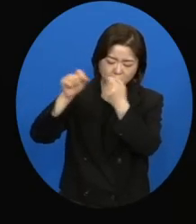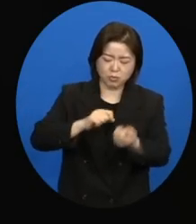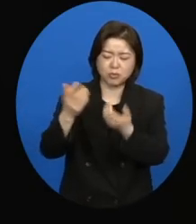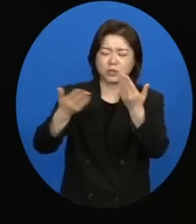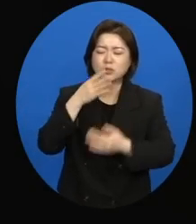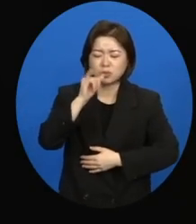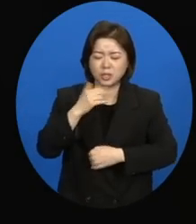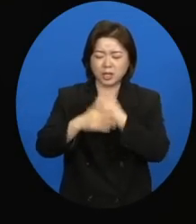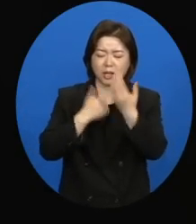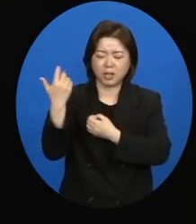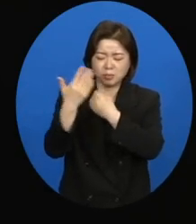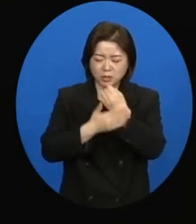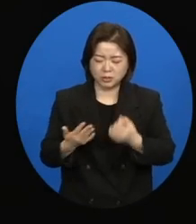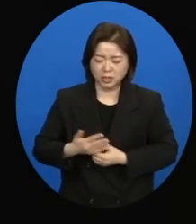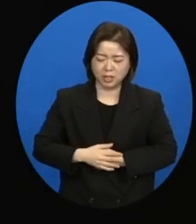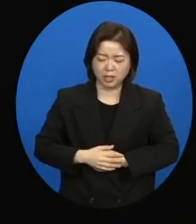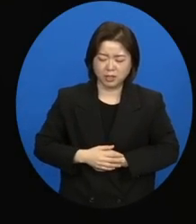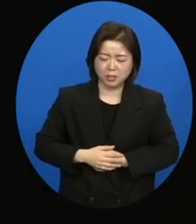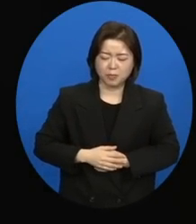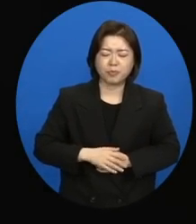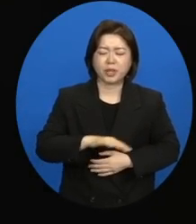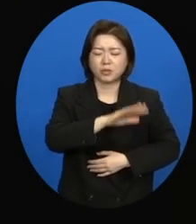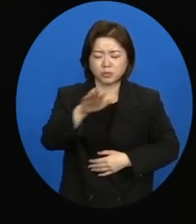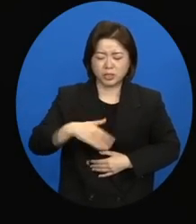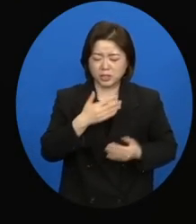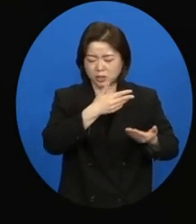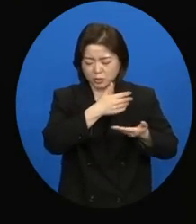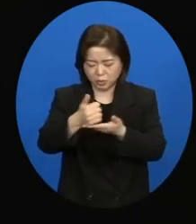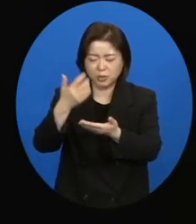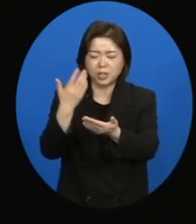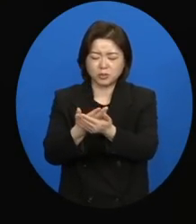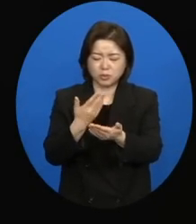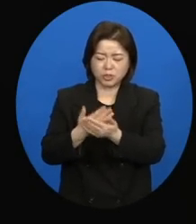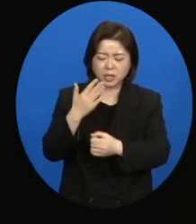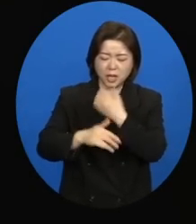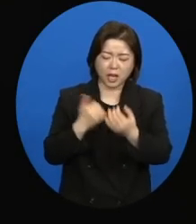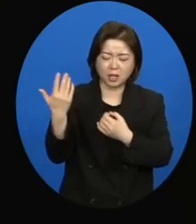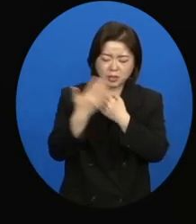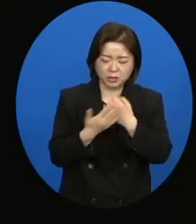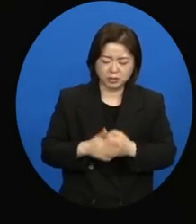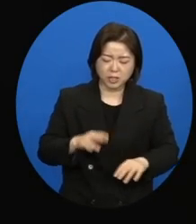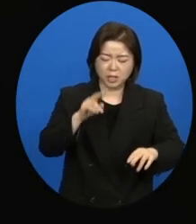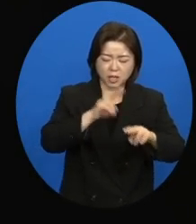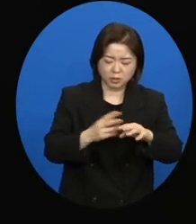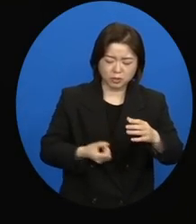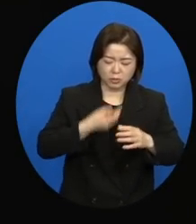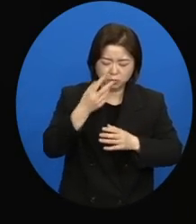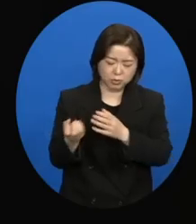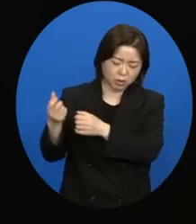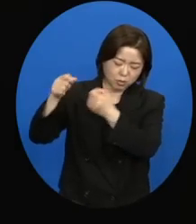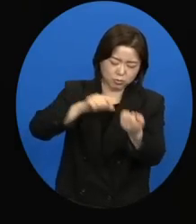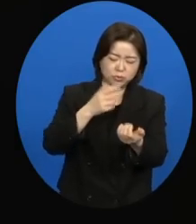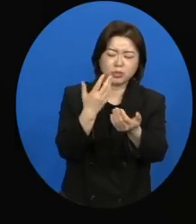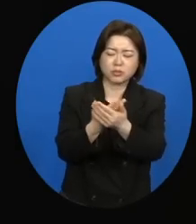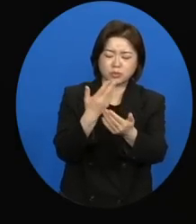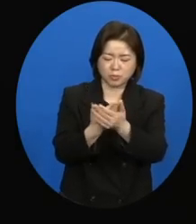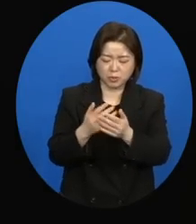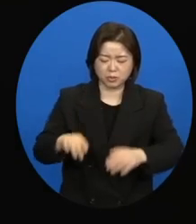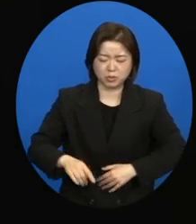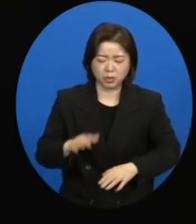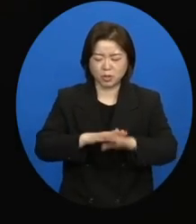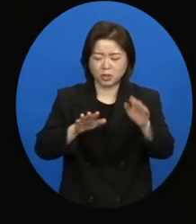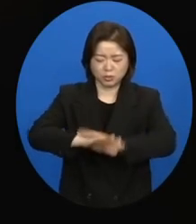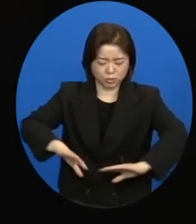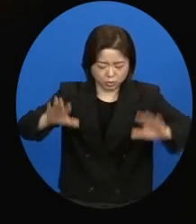있도록 하나님 은혜의 강가에 아버지는 우리를 초대해 주시고 하나님의 은혜의 샘물로 우리를 부어주시옵소서. 마지막으로 두 손